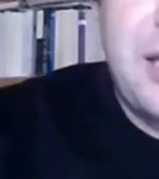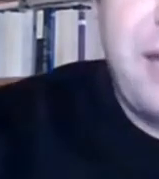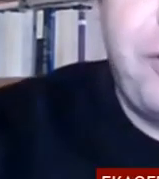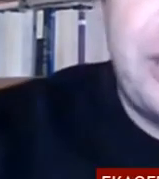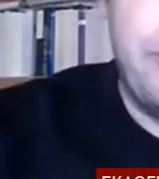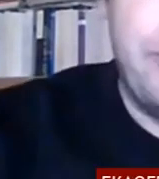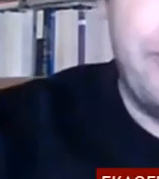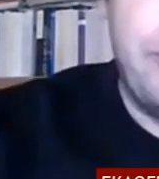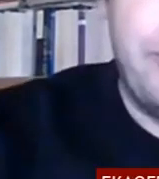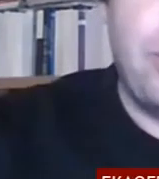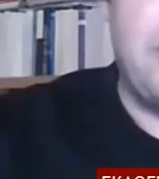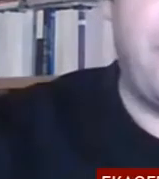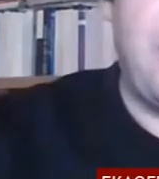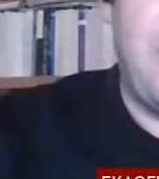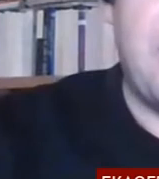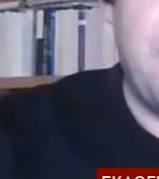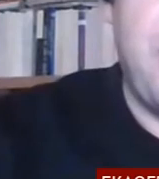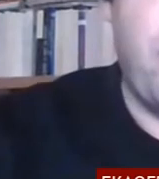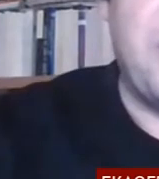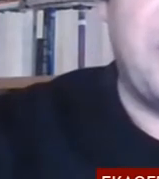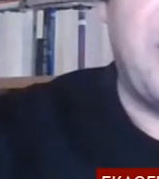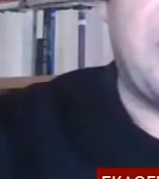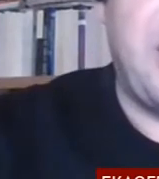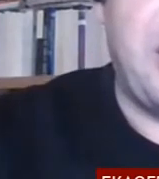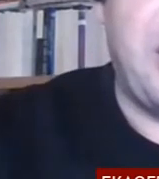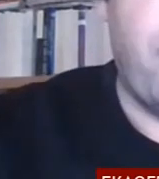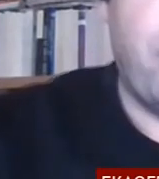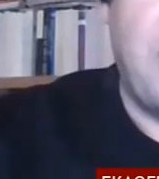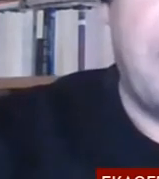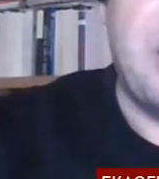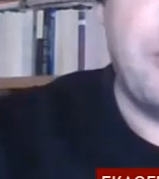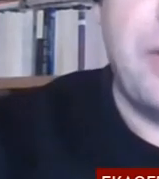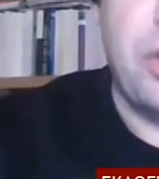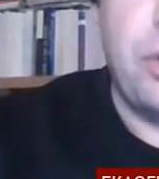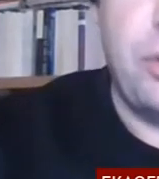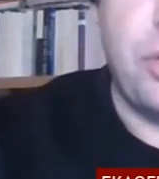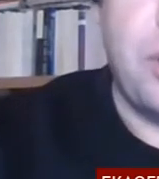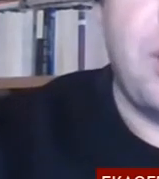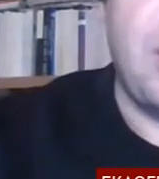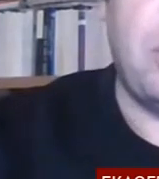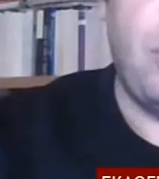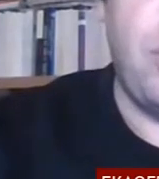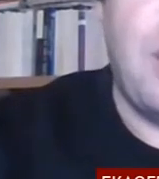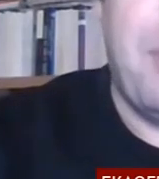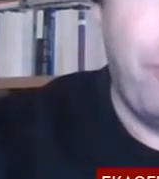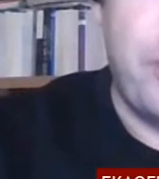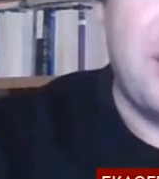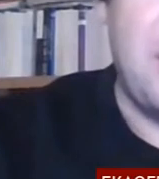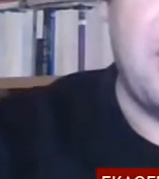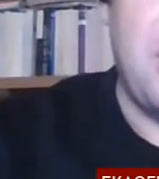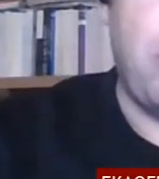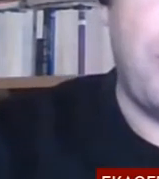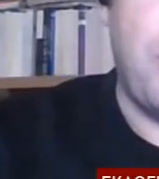Αγαπητοί φίλες και φίλοι που μας παρακολουθείτε σε όλη τη Βόρεια Ελλάδα, σήμερα έχουμε την τιμή και τη χαρά να έχουμε κοντά μας στην εκπομπή CNews τον